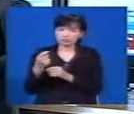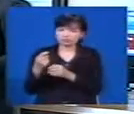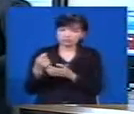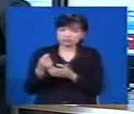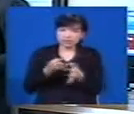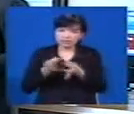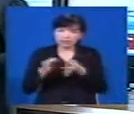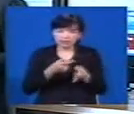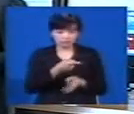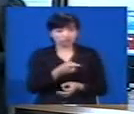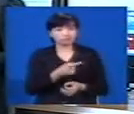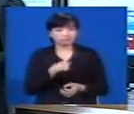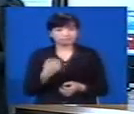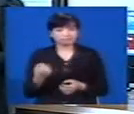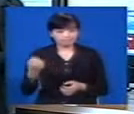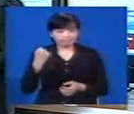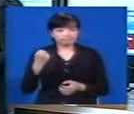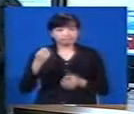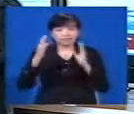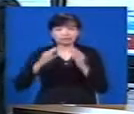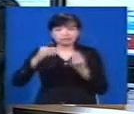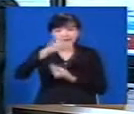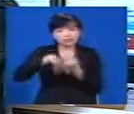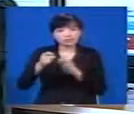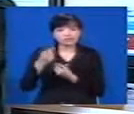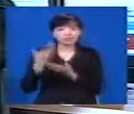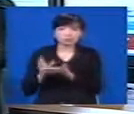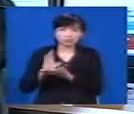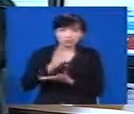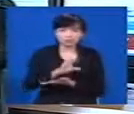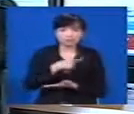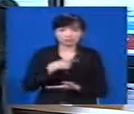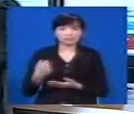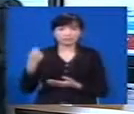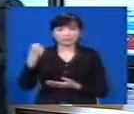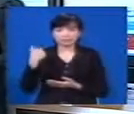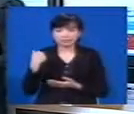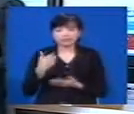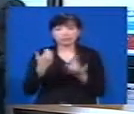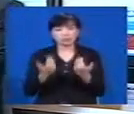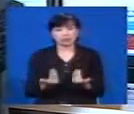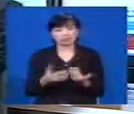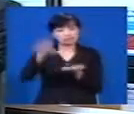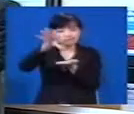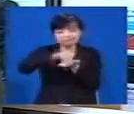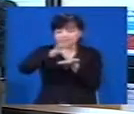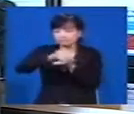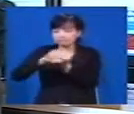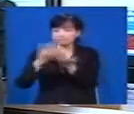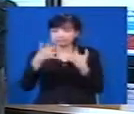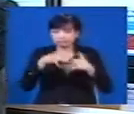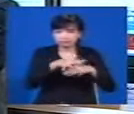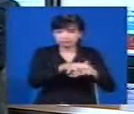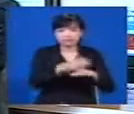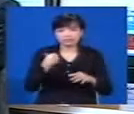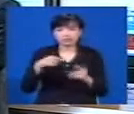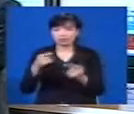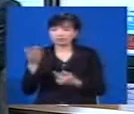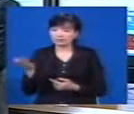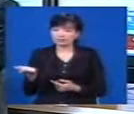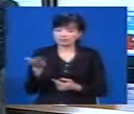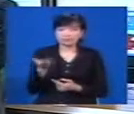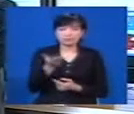างความมั่นใจให้กับนักธุรกิจผู้ลงทุนแค่ไหนอย่างไร ครับเรียนว่าวันนี้เราบูรณาการข้อมูลกันหมดเลยนะครับไม่ว่าจะทางกบอเ